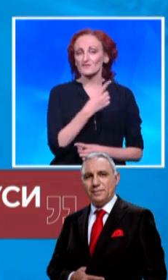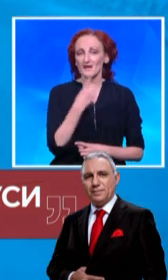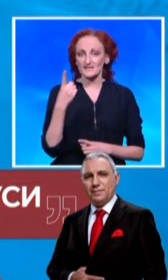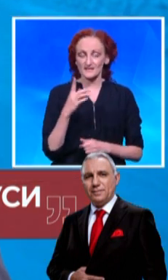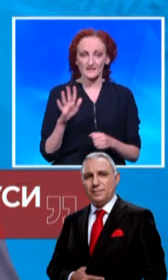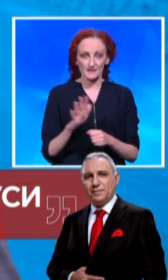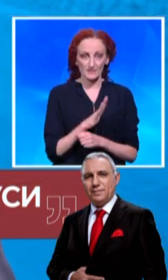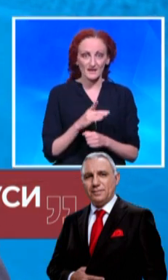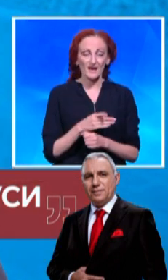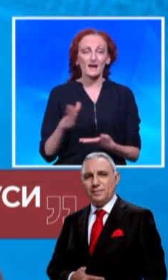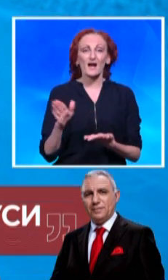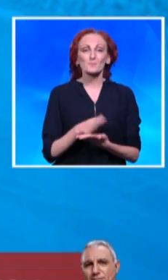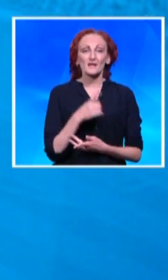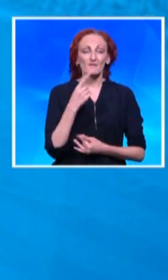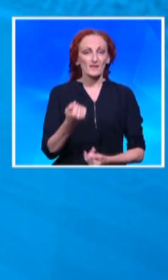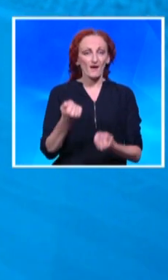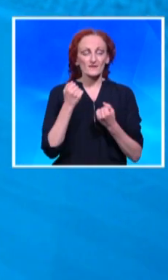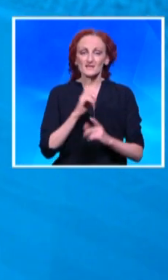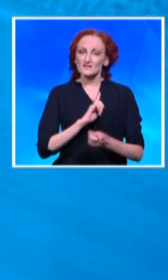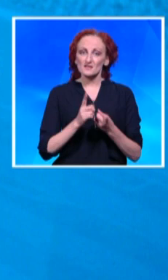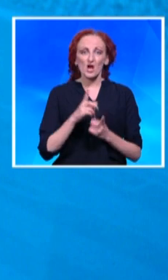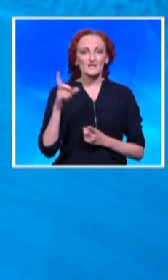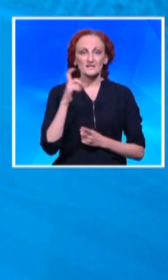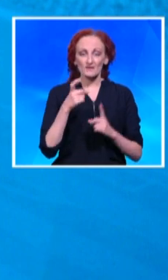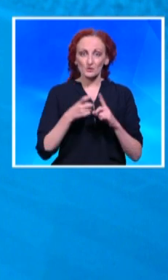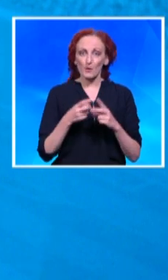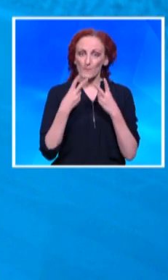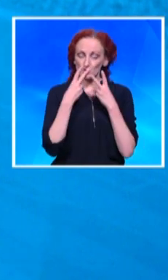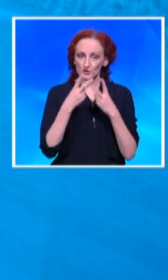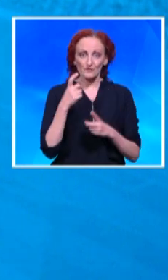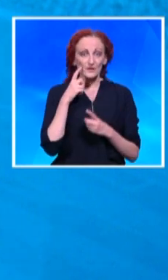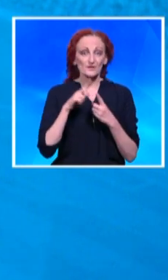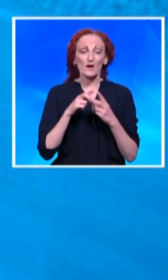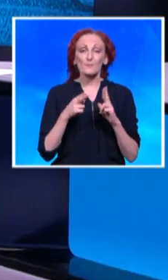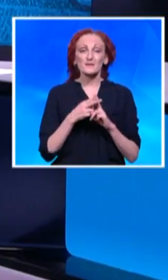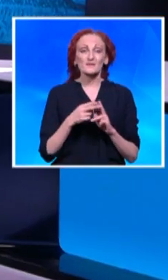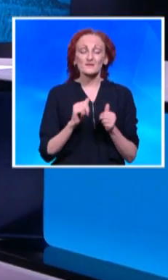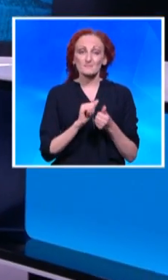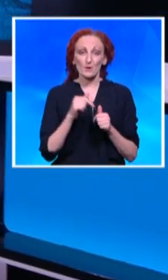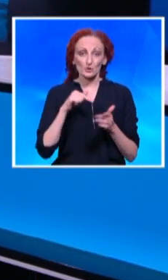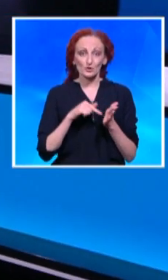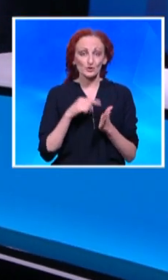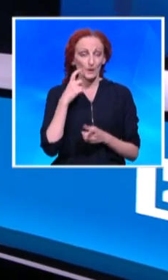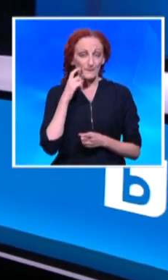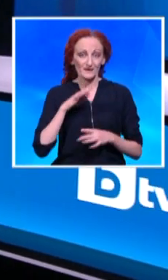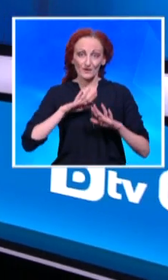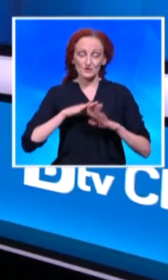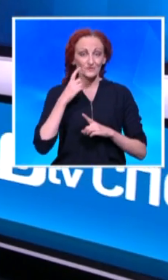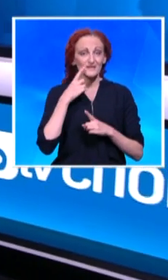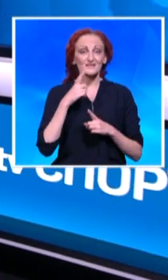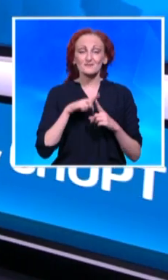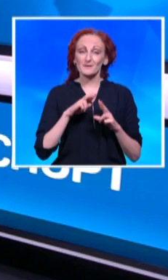А как минава една фитнес тренировка на Стефка Костадинова, може да видите на btvsport.bg. Останете с BTV новините.